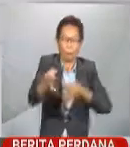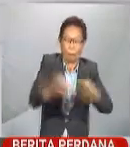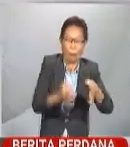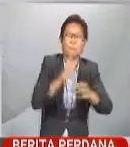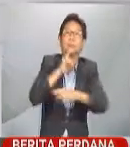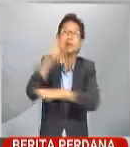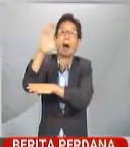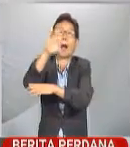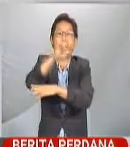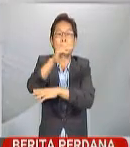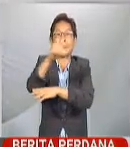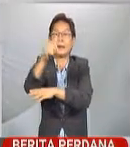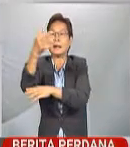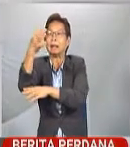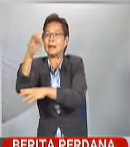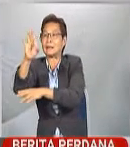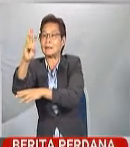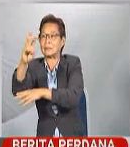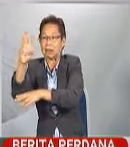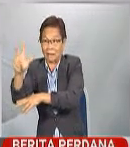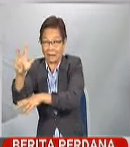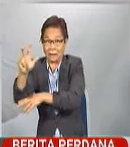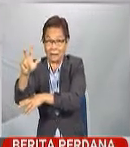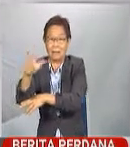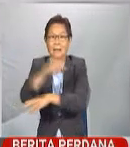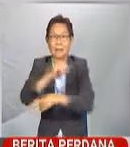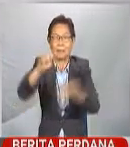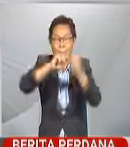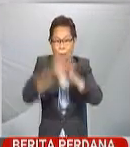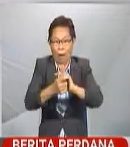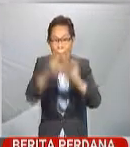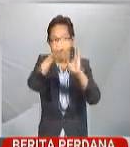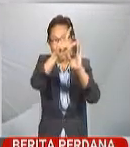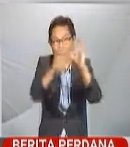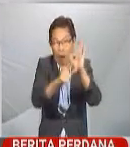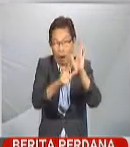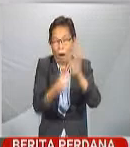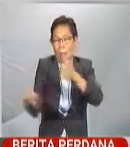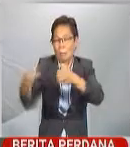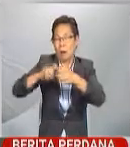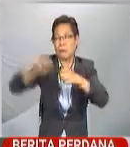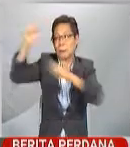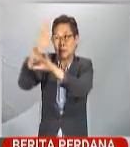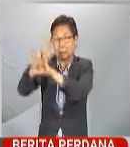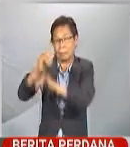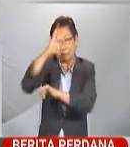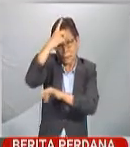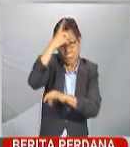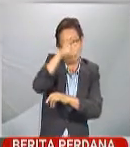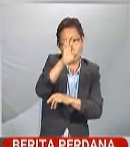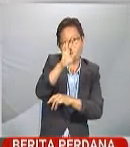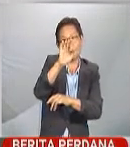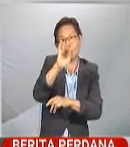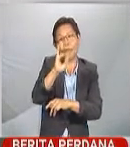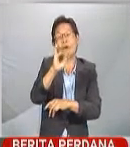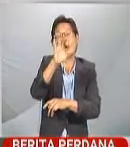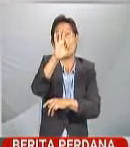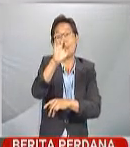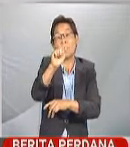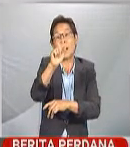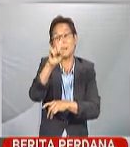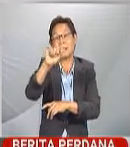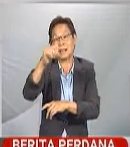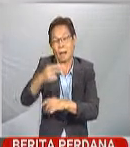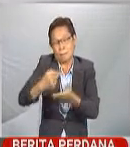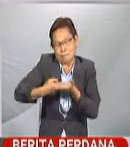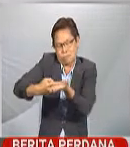sampai berjam-jam lisius 1663 my 63 dan pindahan perlembagaan berhubung Sabah dan Serawak itu Sri Fadilah berkata perbincangan